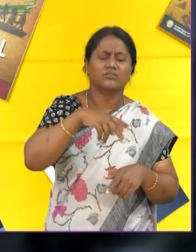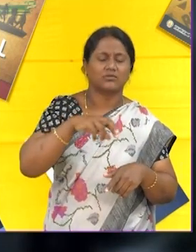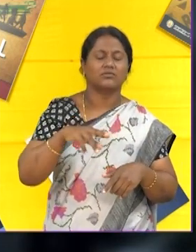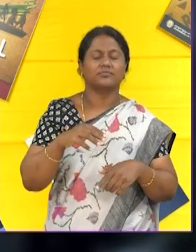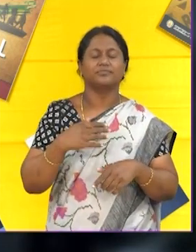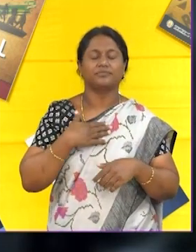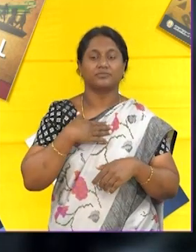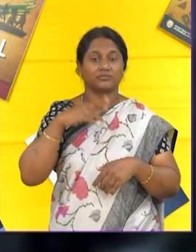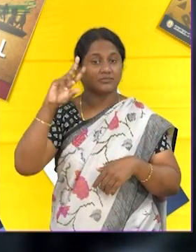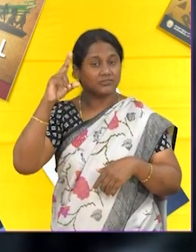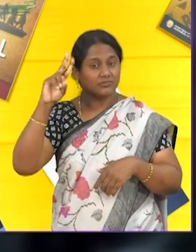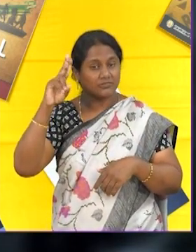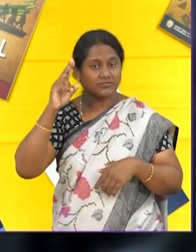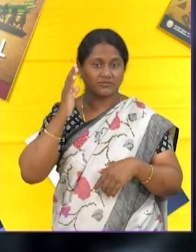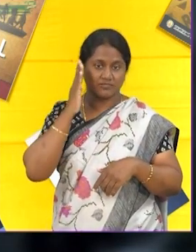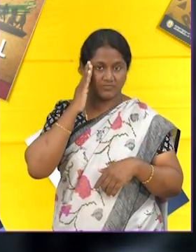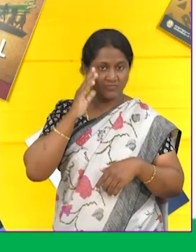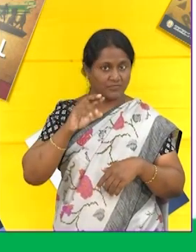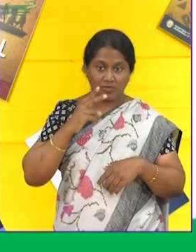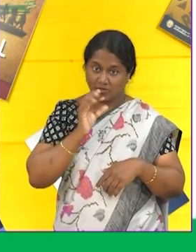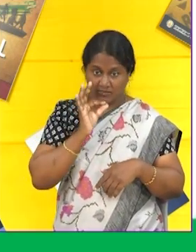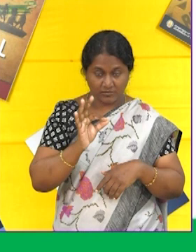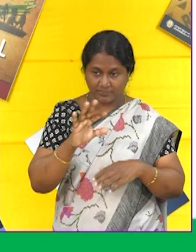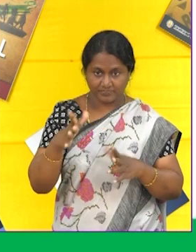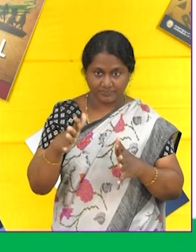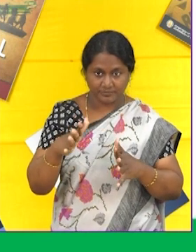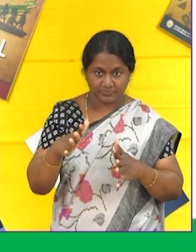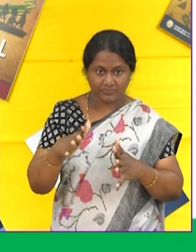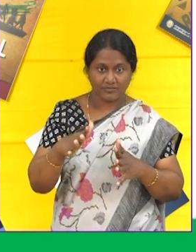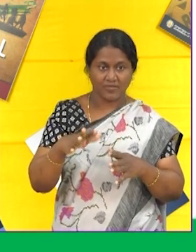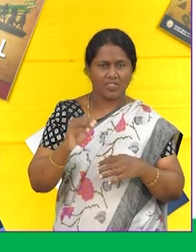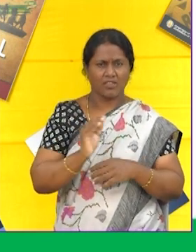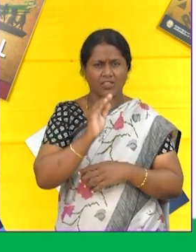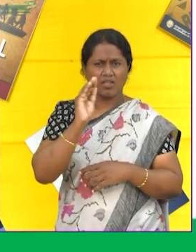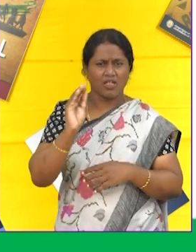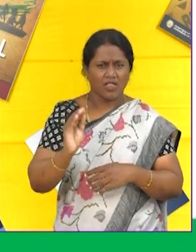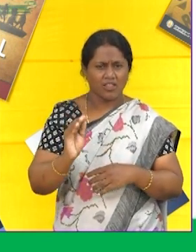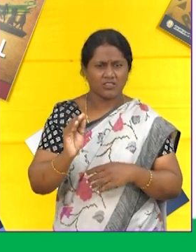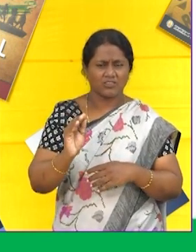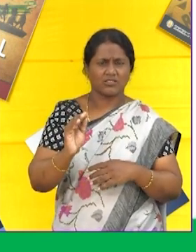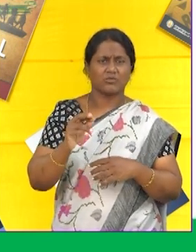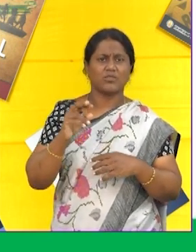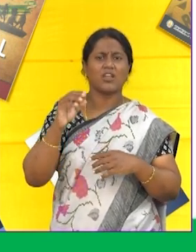வருவானோ, எப்போ வேணாலும் வருவான் அப்படின்னு நான் நினச்சேன். I suspected next that it was a burglar.